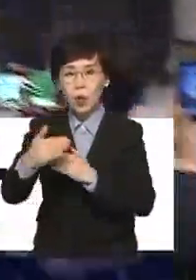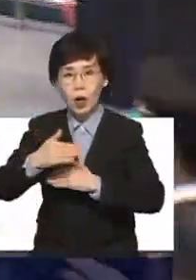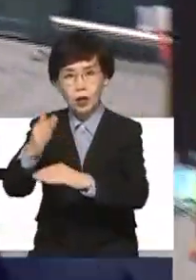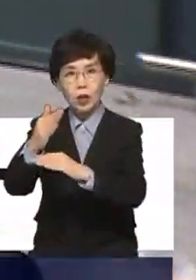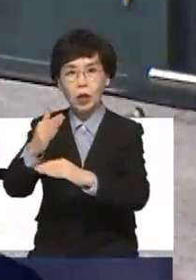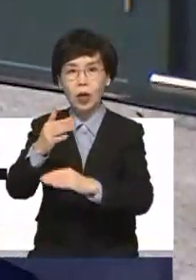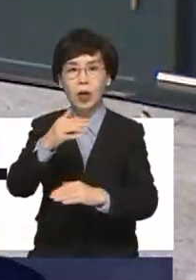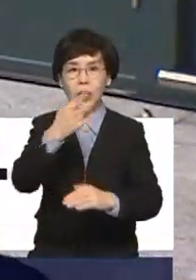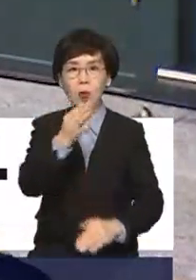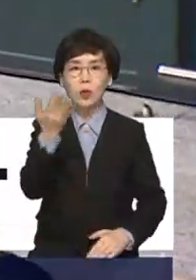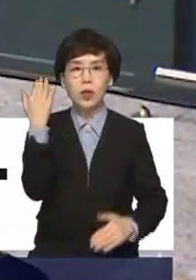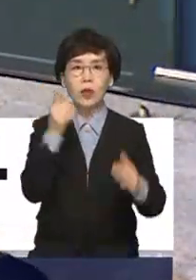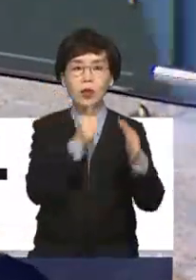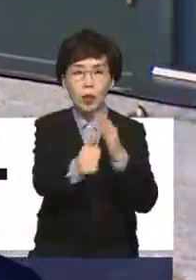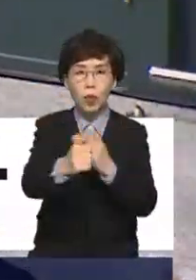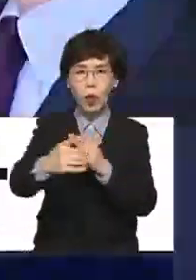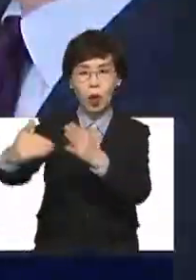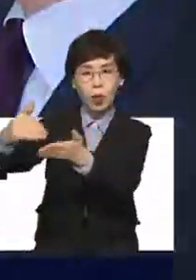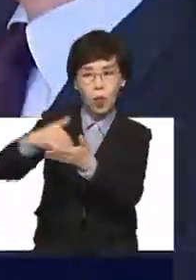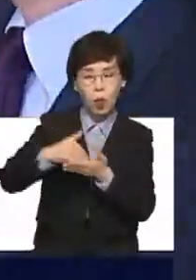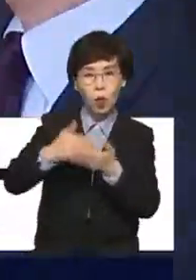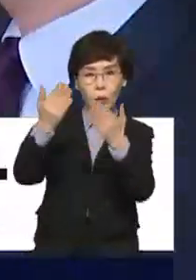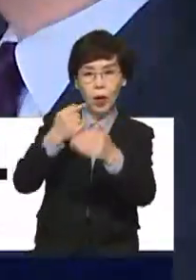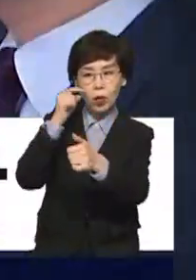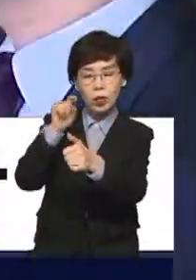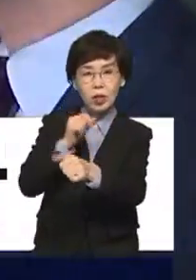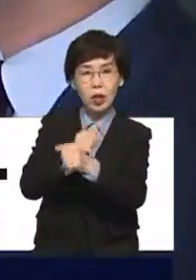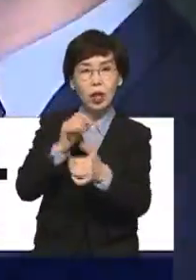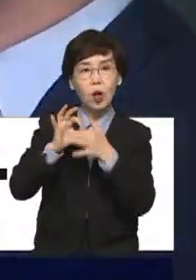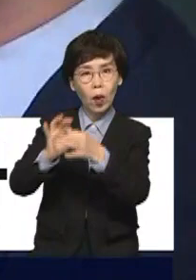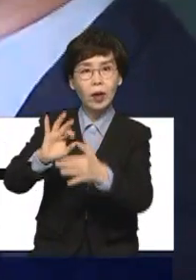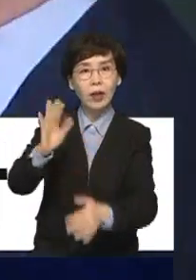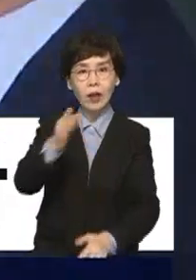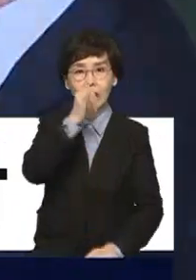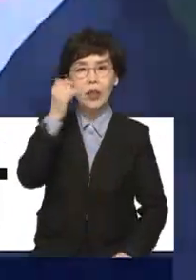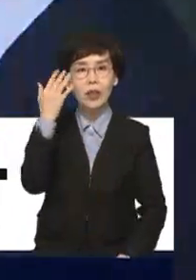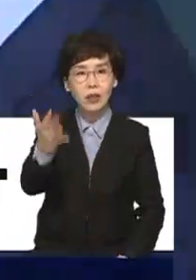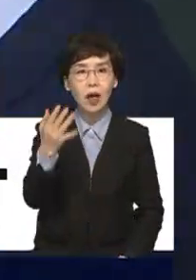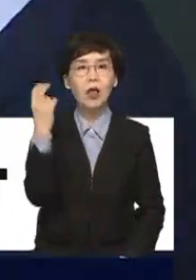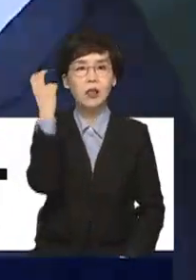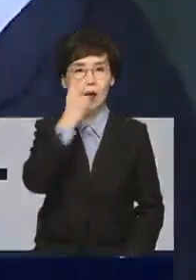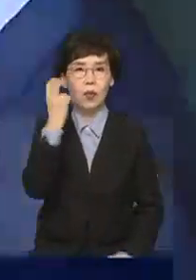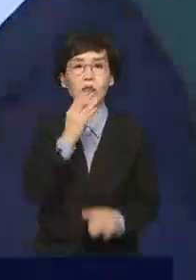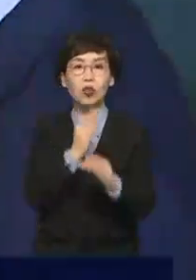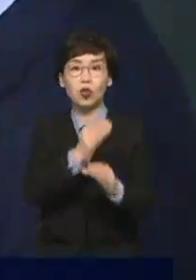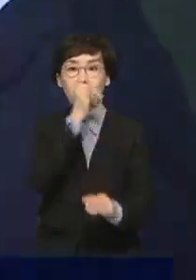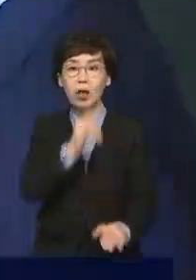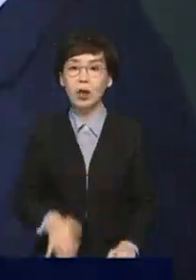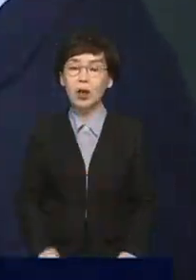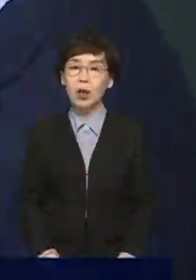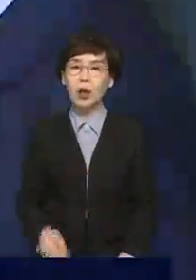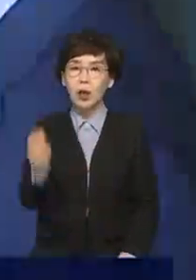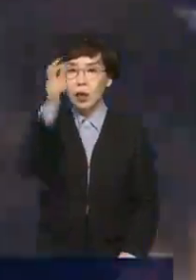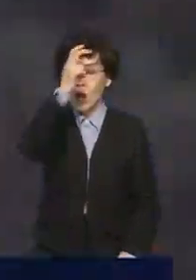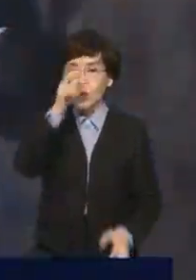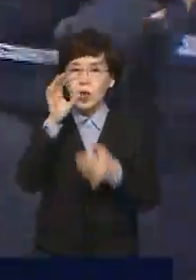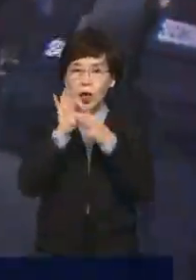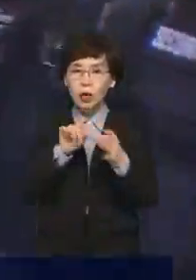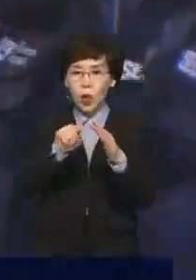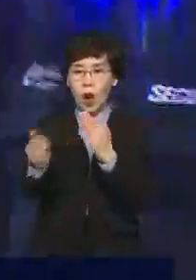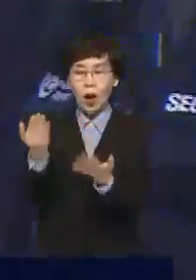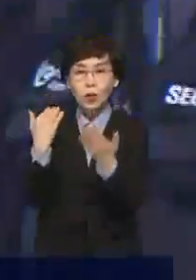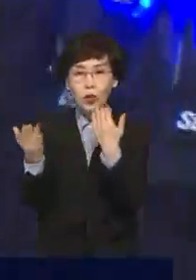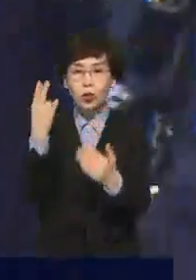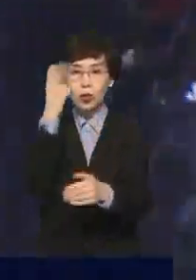대표가 보고받고 지시했거나 직접 관여한 정황이 있는지도 살펴보고 있습니다. 검찰의 잇따른